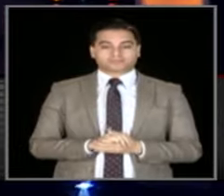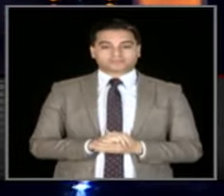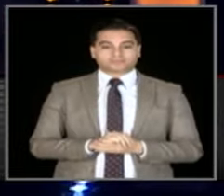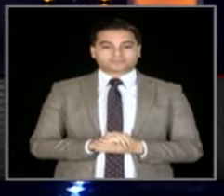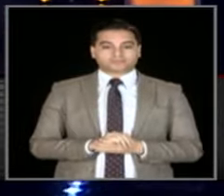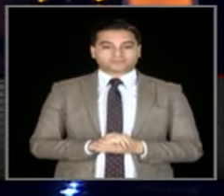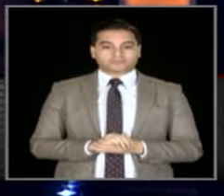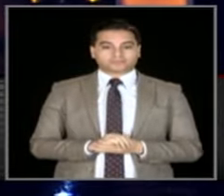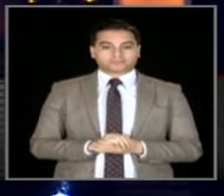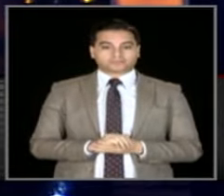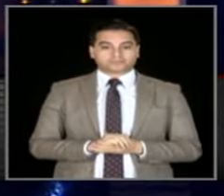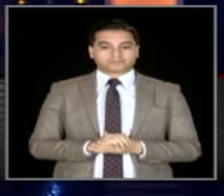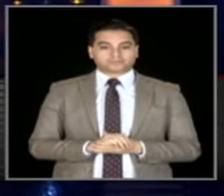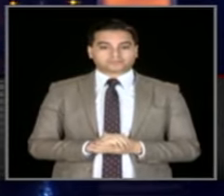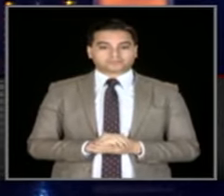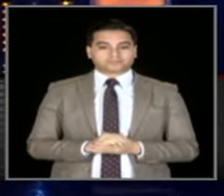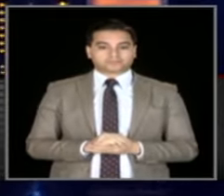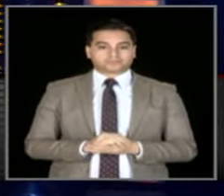1822؟